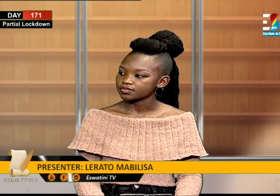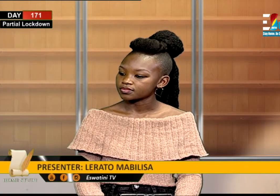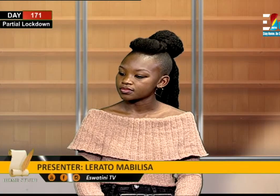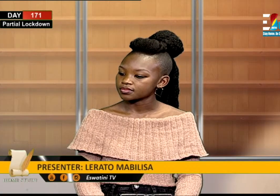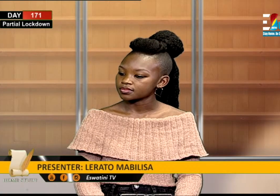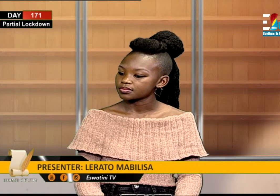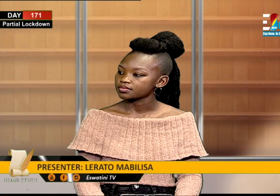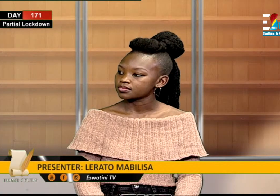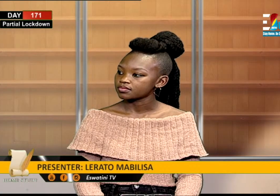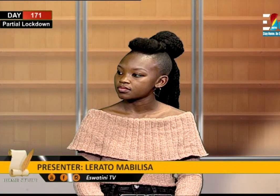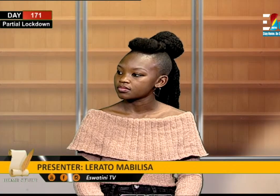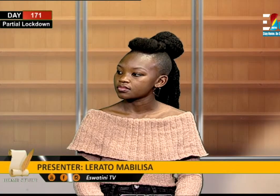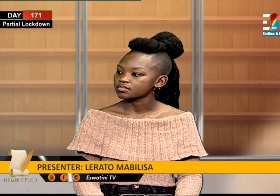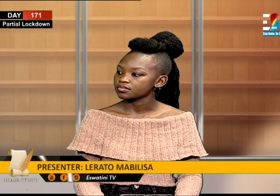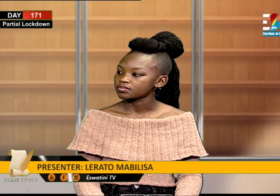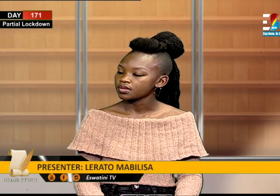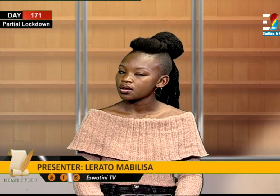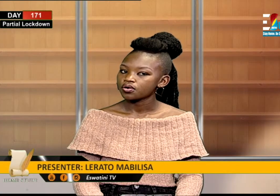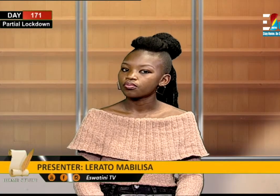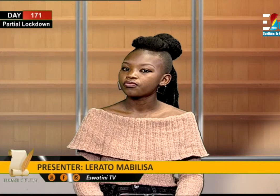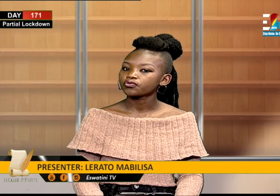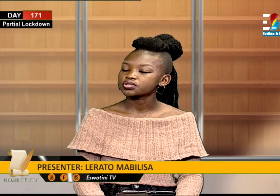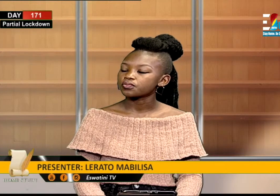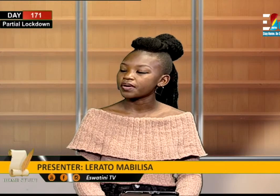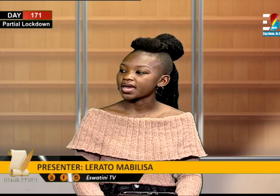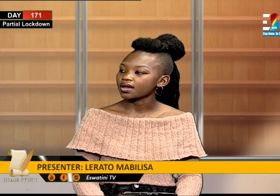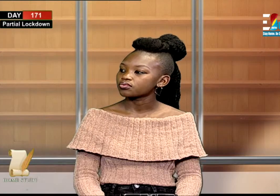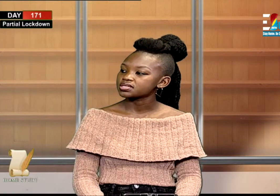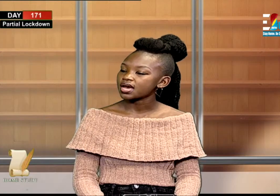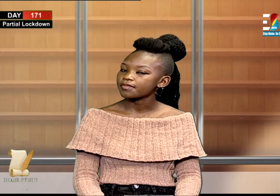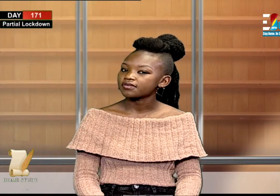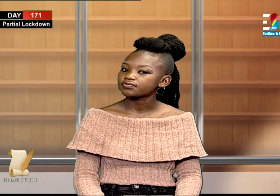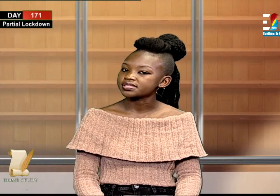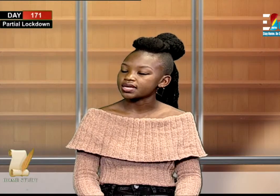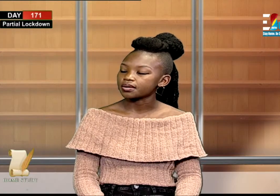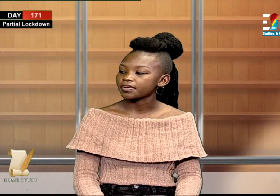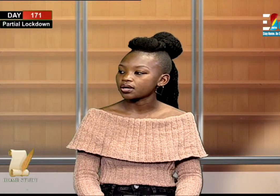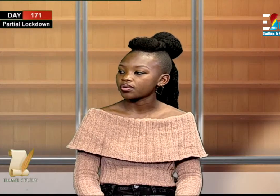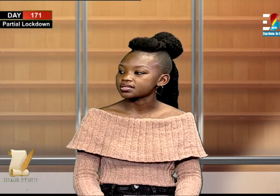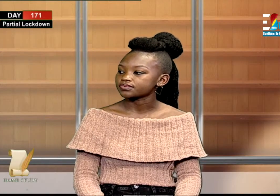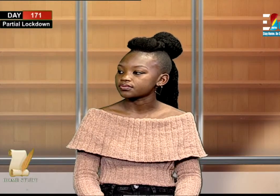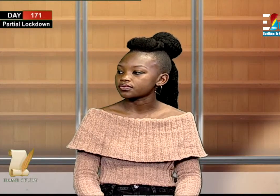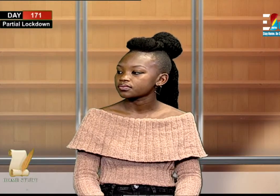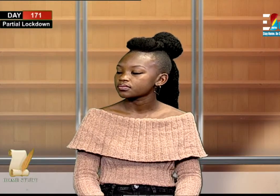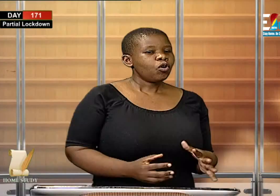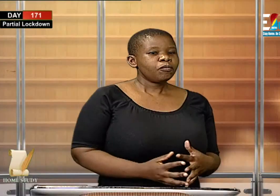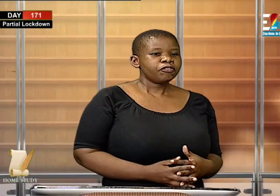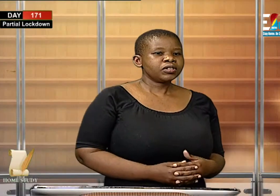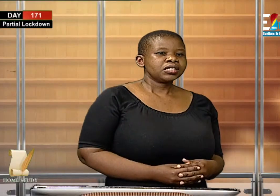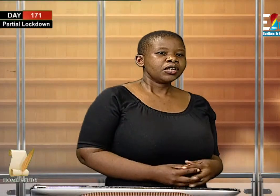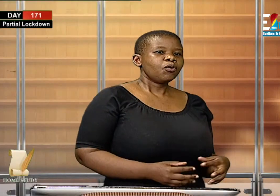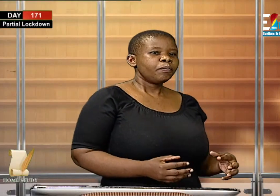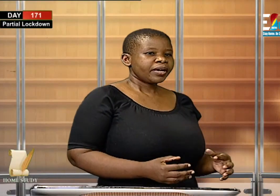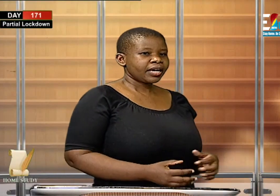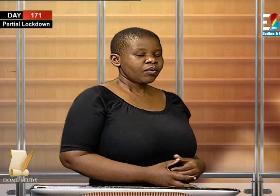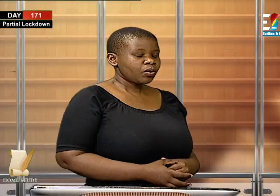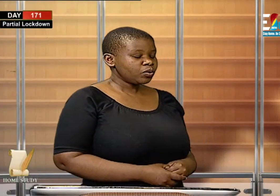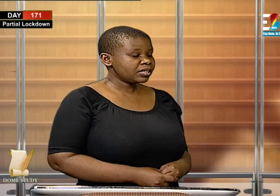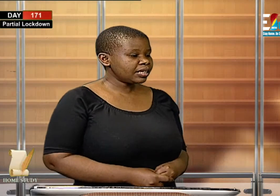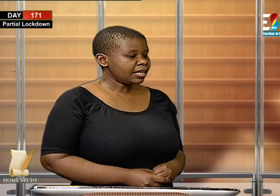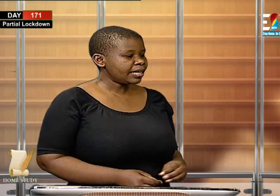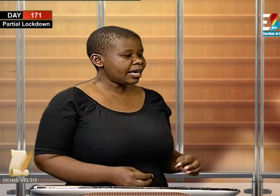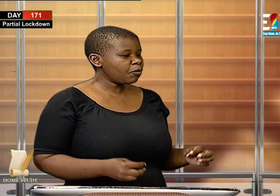sidabe sifunza ngemisindvo yenkhulumo. Umfundzi ubhekeke ukuthi abe afundzene kuphela kwalesifundo. Umfundzi